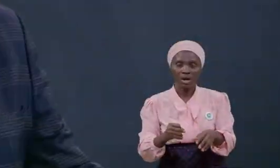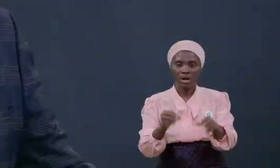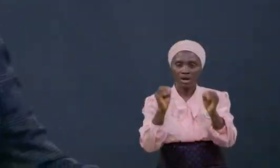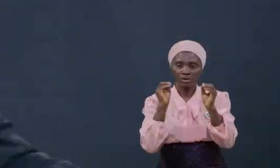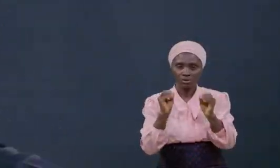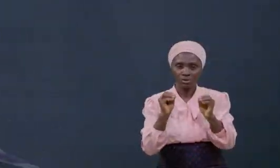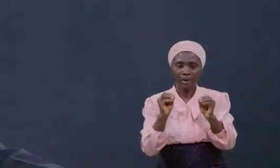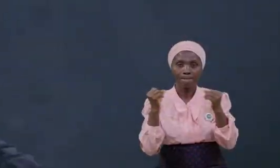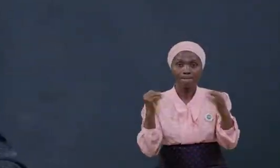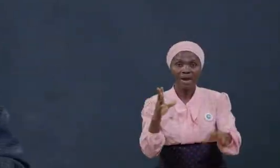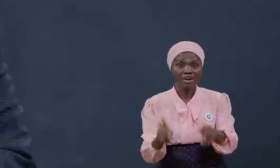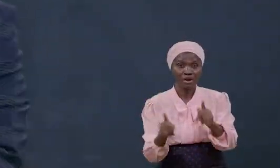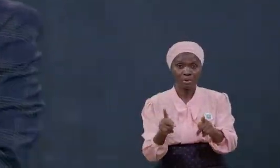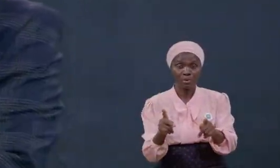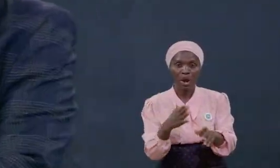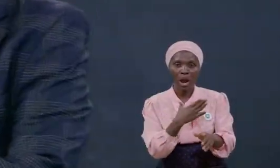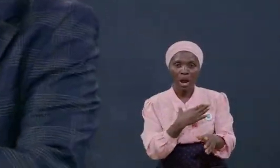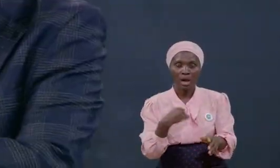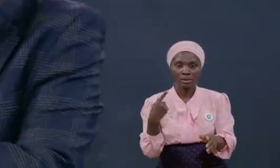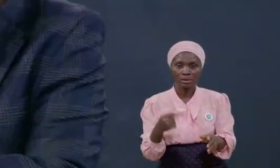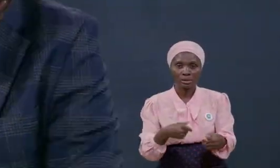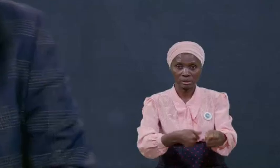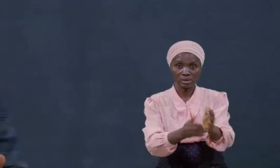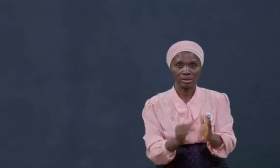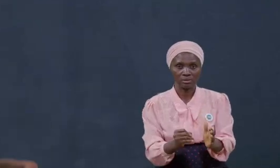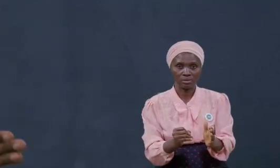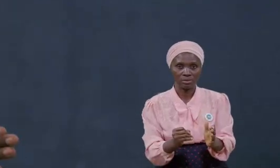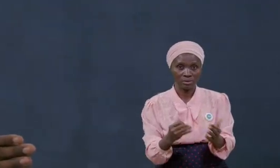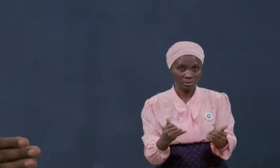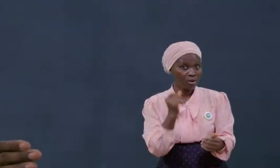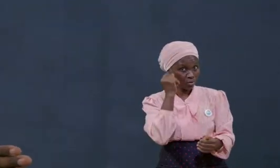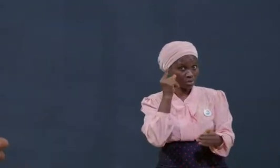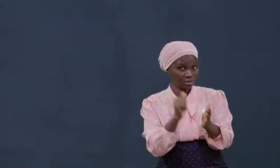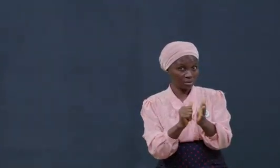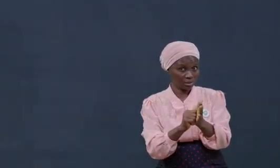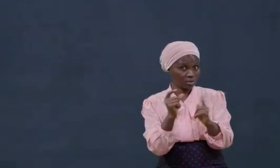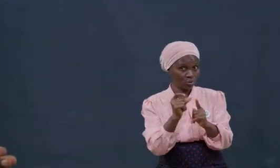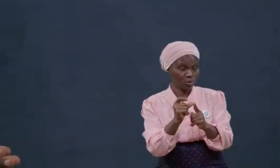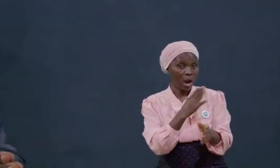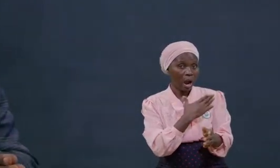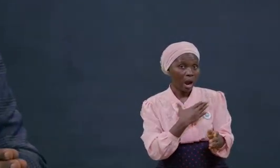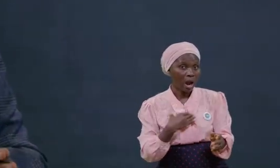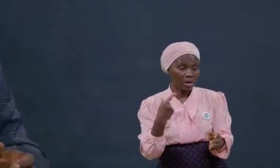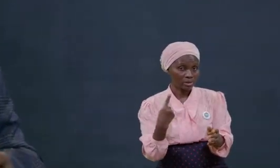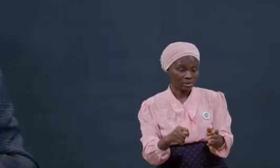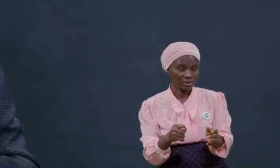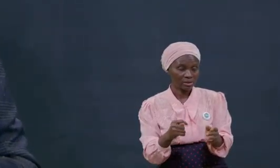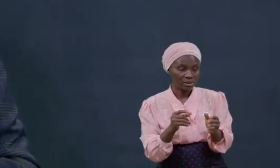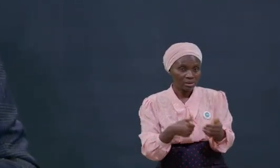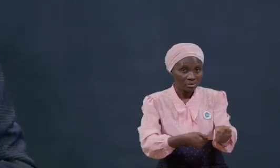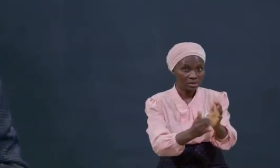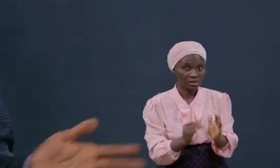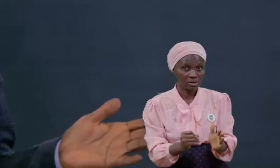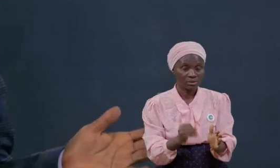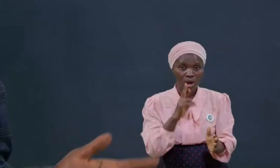Ce souligner cela, ce fut à Antioche que pour la première fois, les disciples